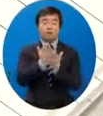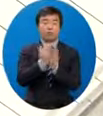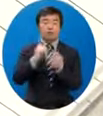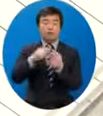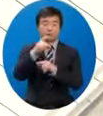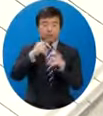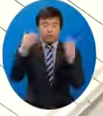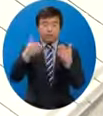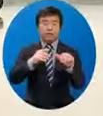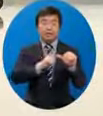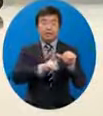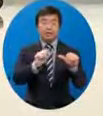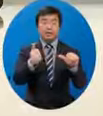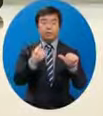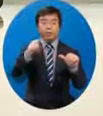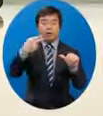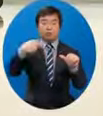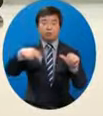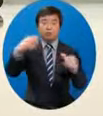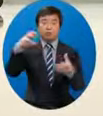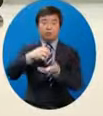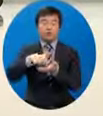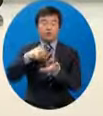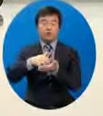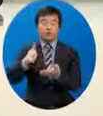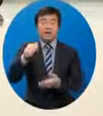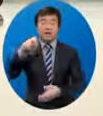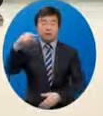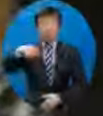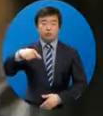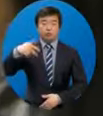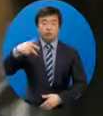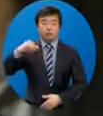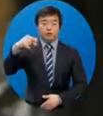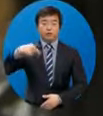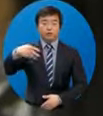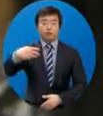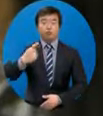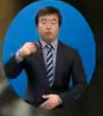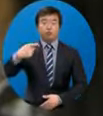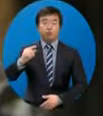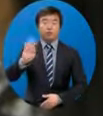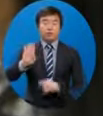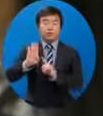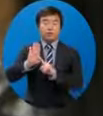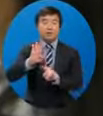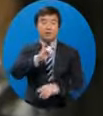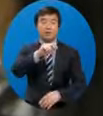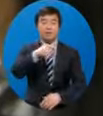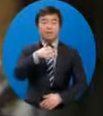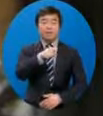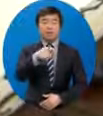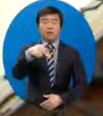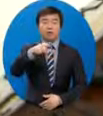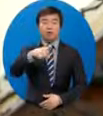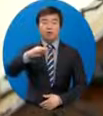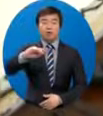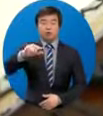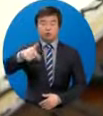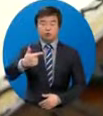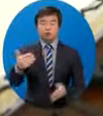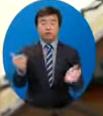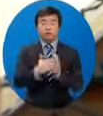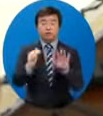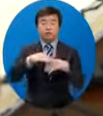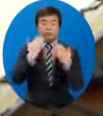확률과 통계, 함수, 그리고 지수와 로그 등을, B형은 공간 도형과 벡터, 그리고 적분 등의 단원을